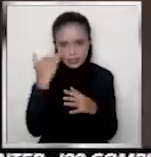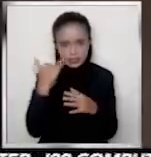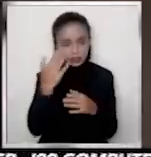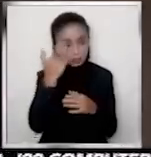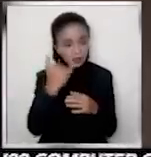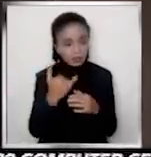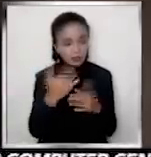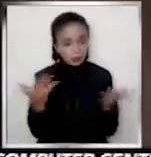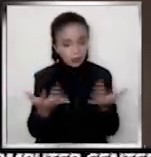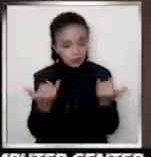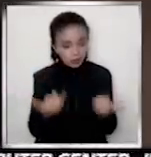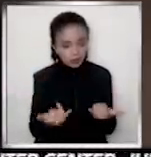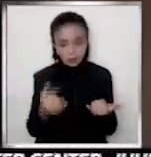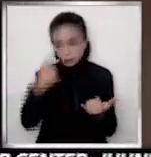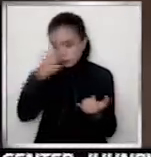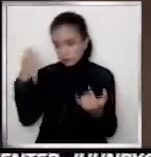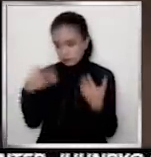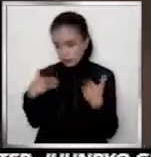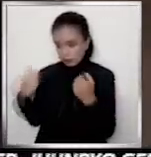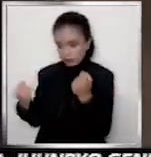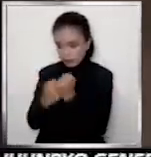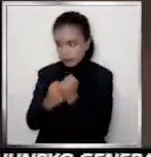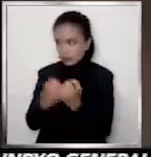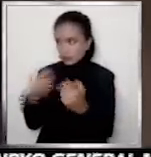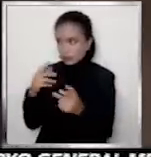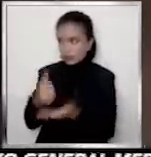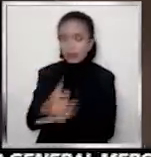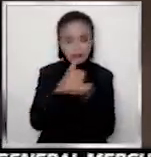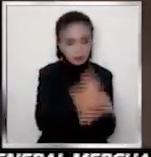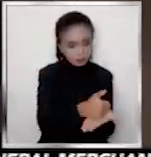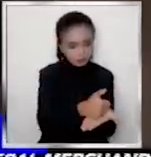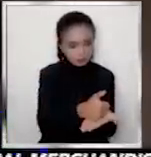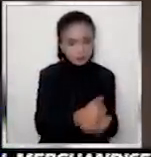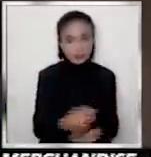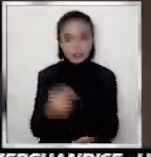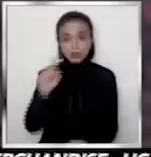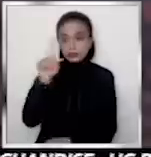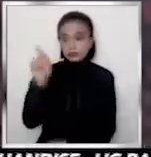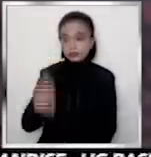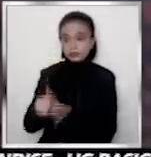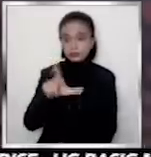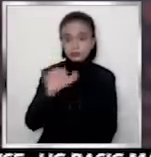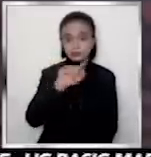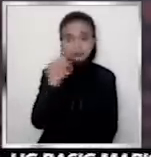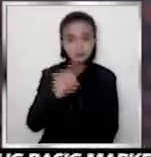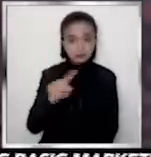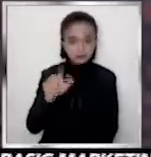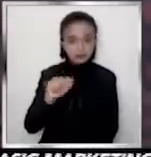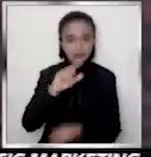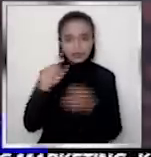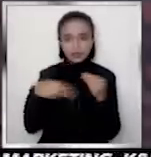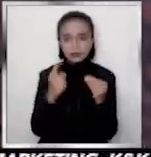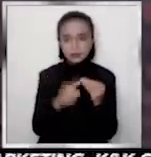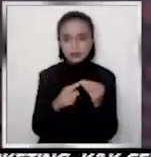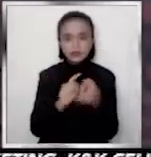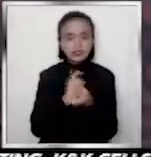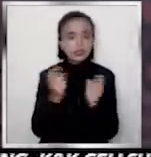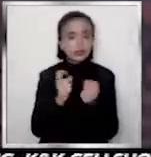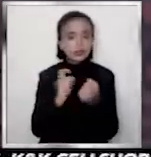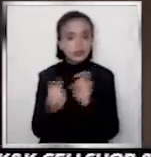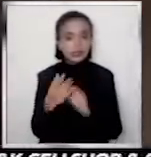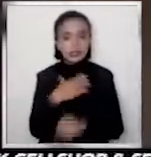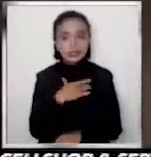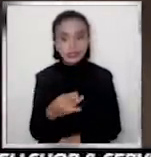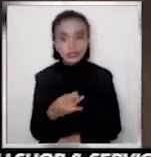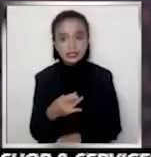of everything that had happened. Nang tanungin naman si Liza kaugnay sa mga pagbabago nitong gustong gawin sa